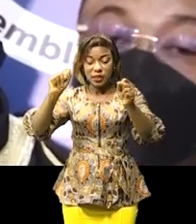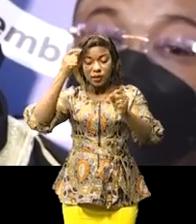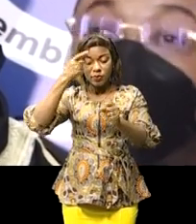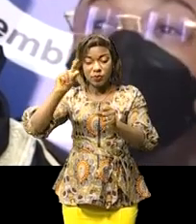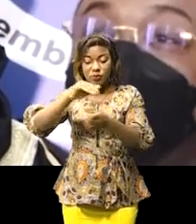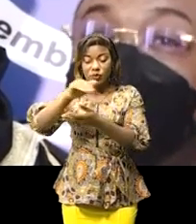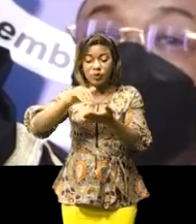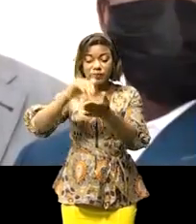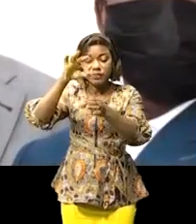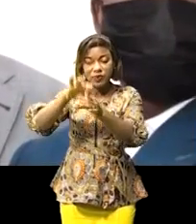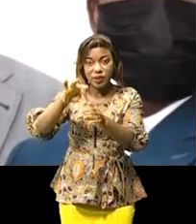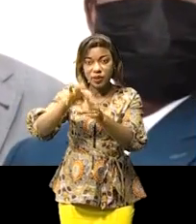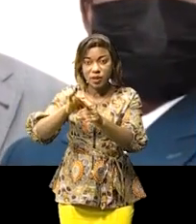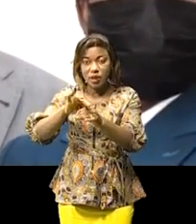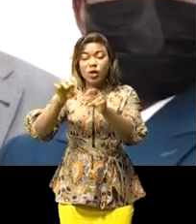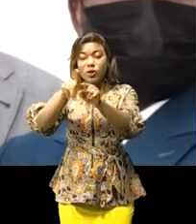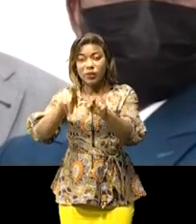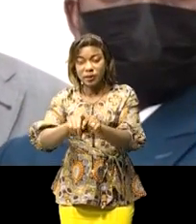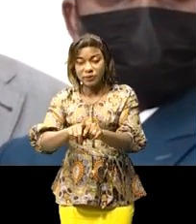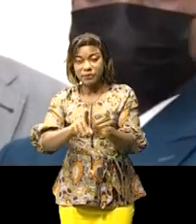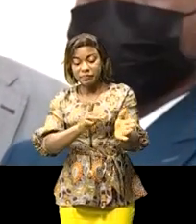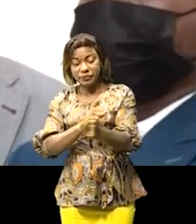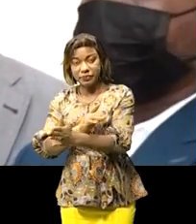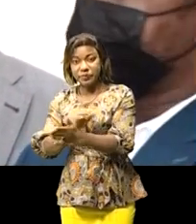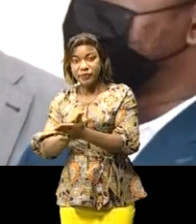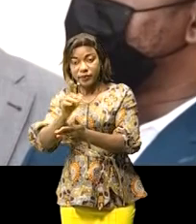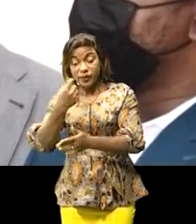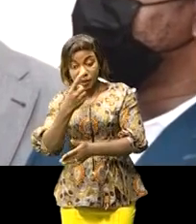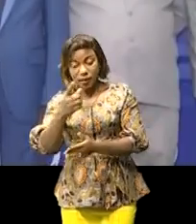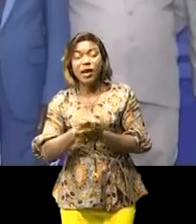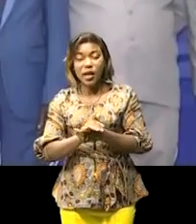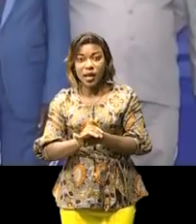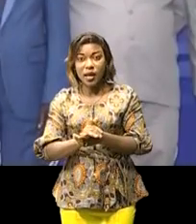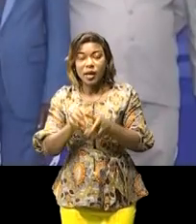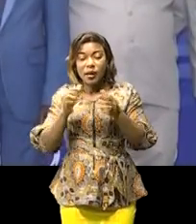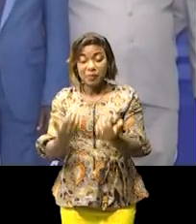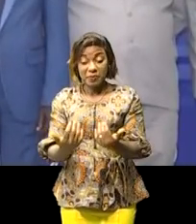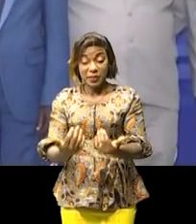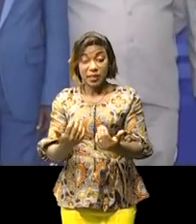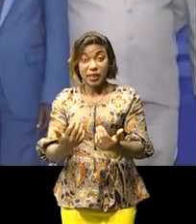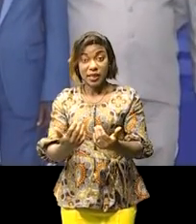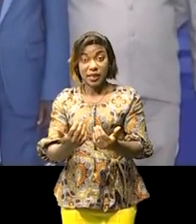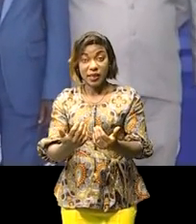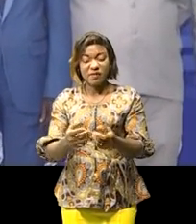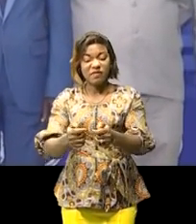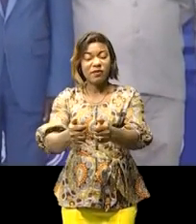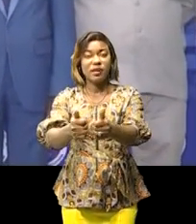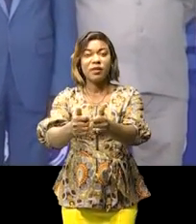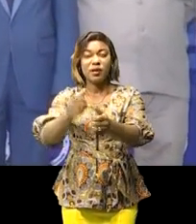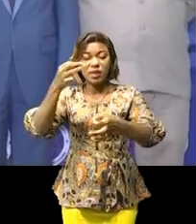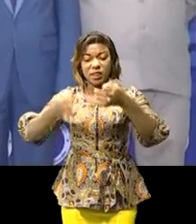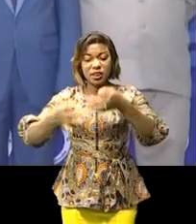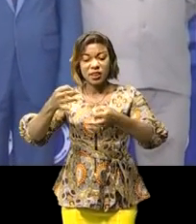la centrale électorale, successeur de Corneille Nangaa. Il faut savoir que c'est très tôt de juger un quelconque